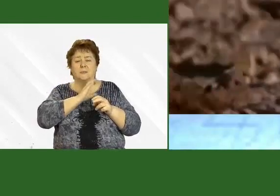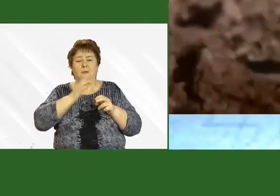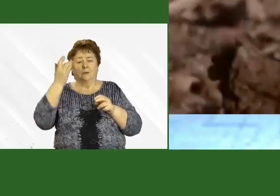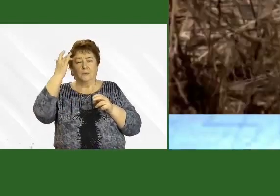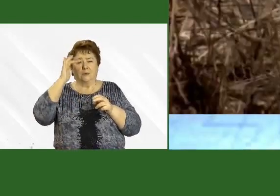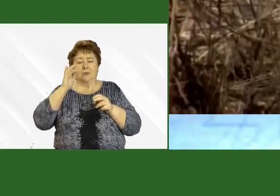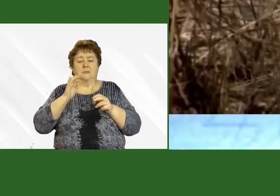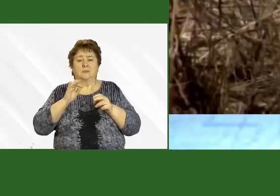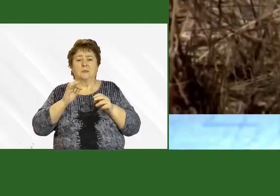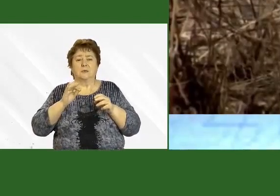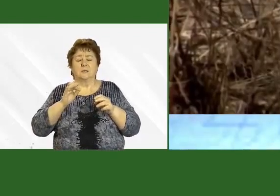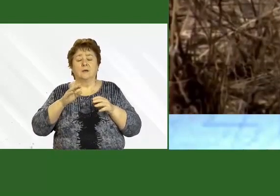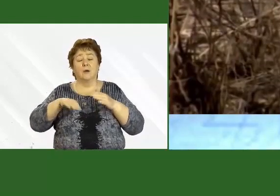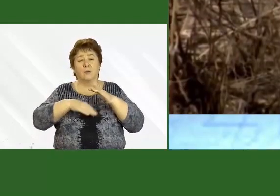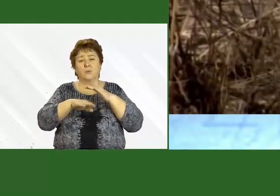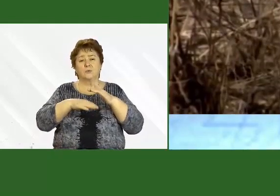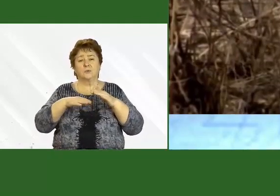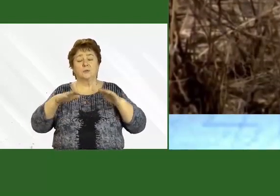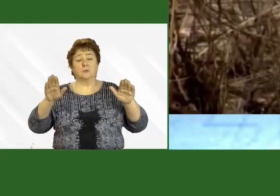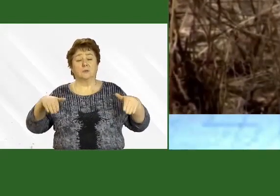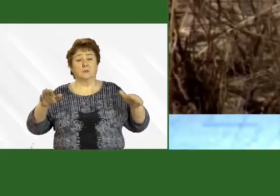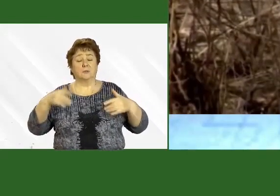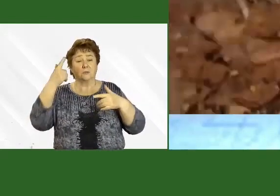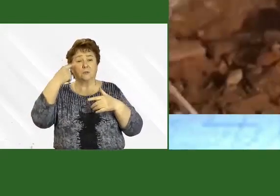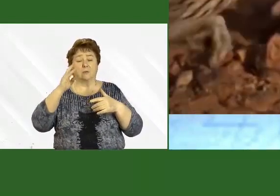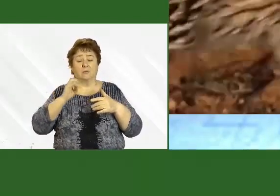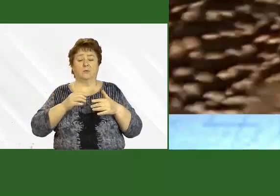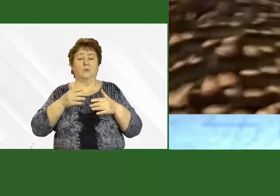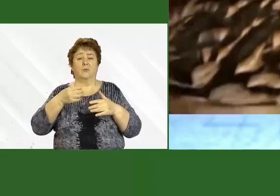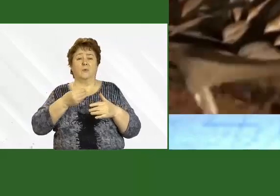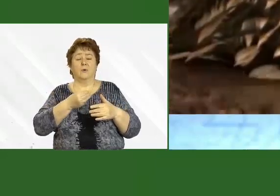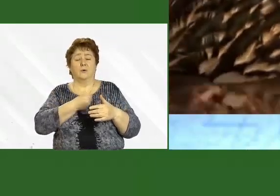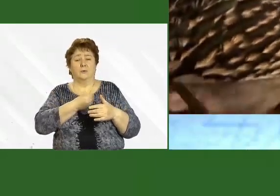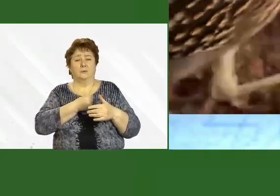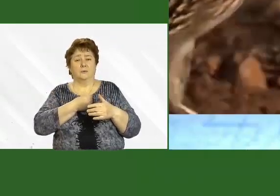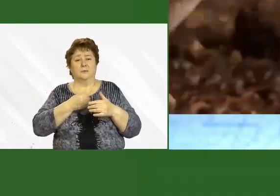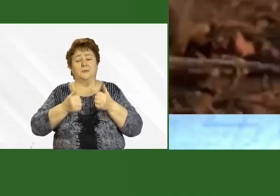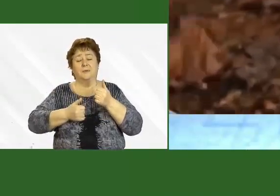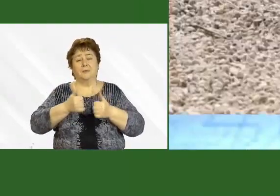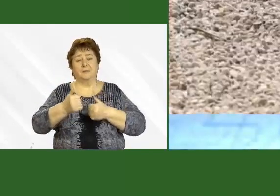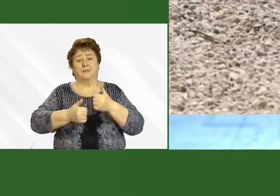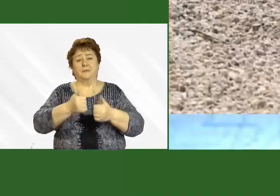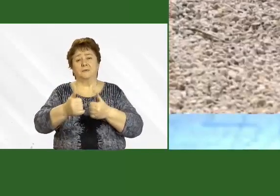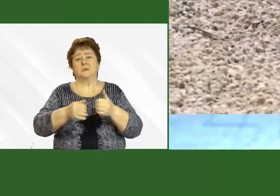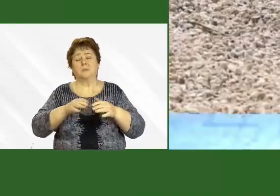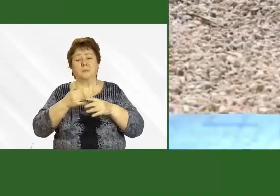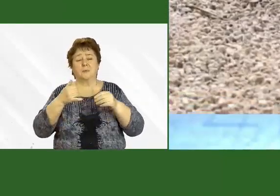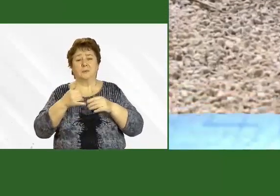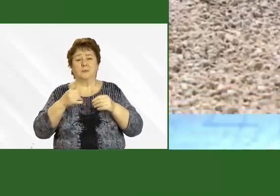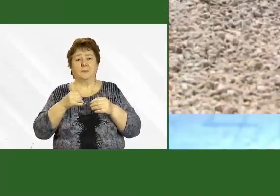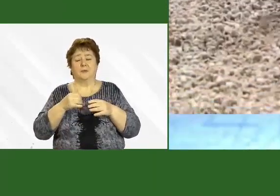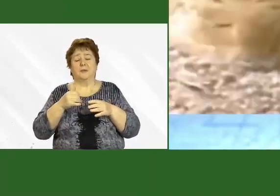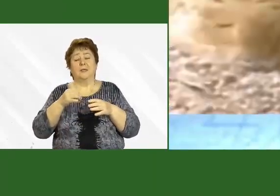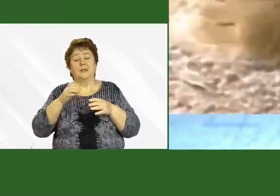умеет летать но предпочитает передвигаться по земле отсюда и и второе название